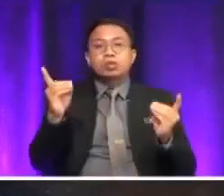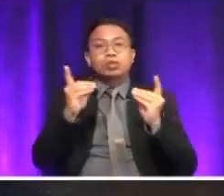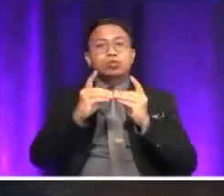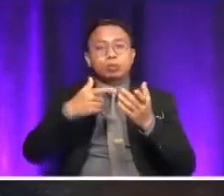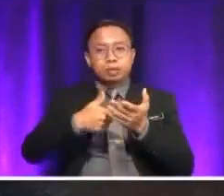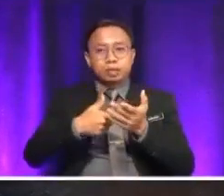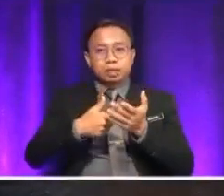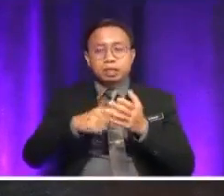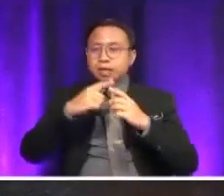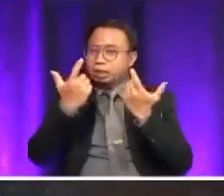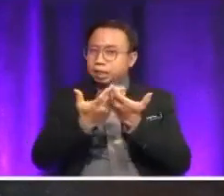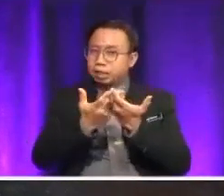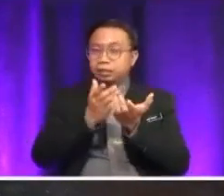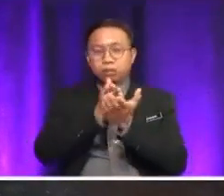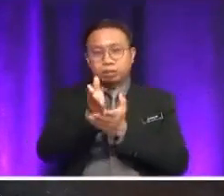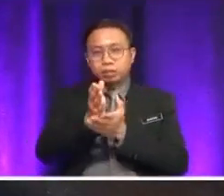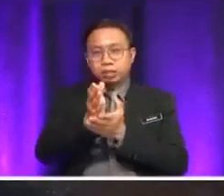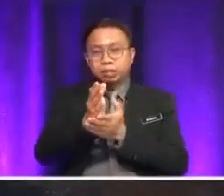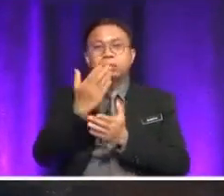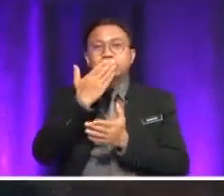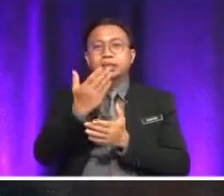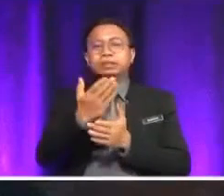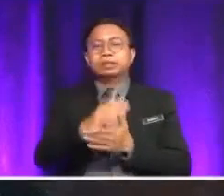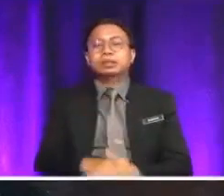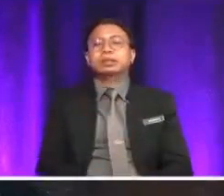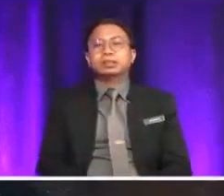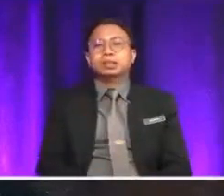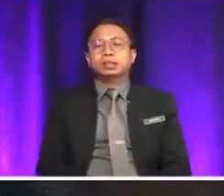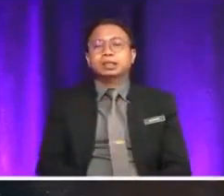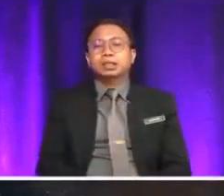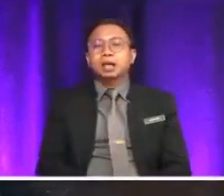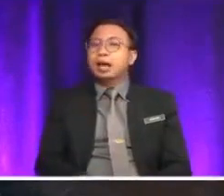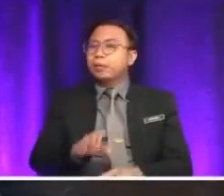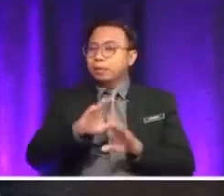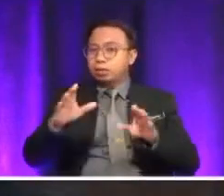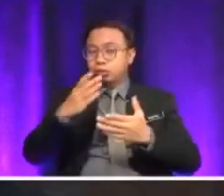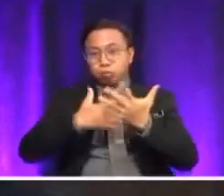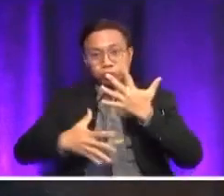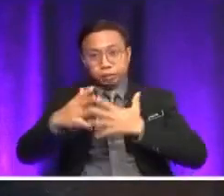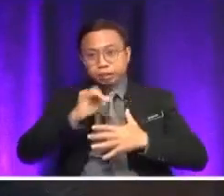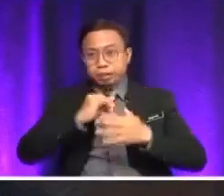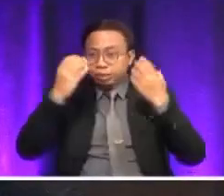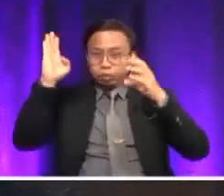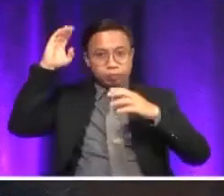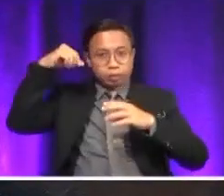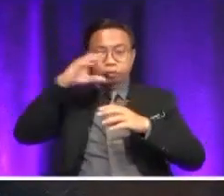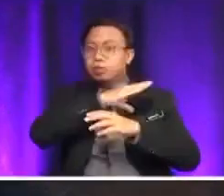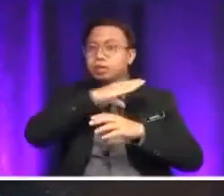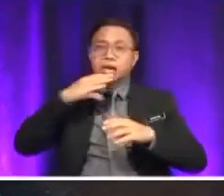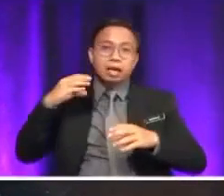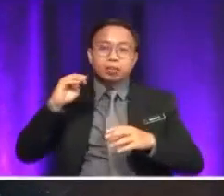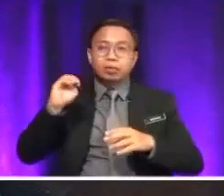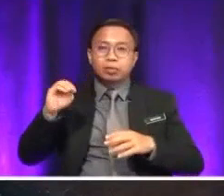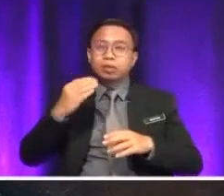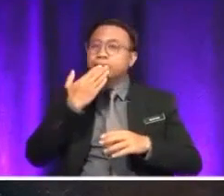lagi di kelas seterusnya insyaAllah cikgu. Terima kasih banyak kepada Cikgu Jafri. Terima kasih, Ahmad. Dan tak lupa juga kepada jurubahasa isyarat kita, Cikgu Bori. Dan murid-murid kita ni, terima